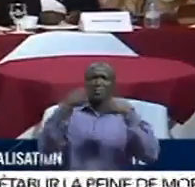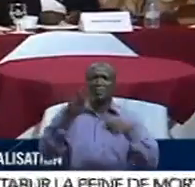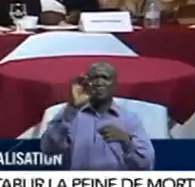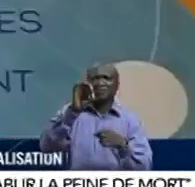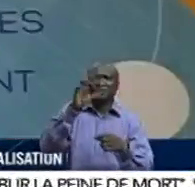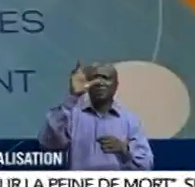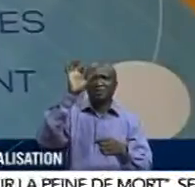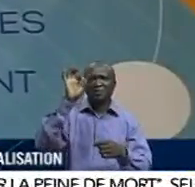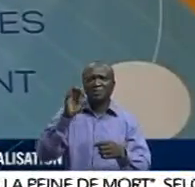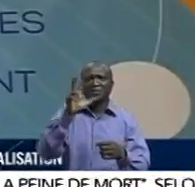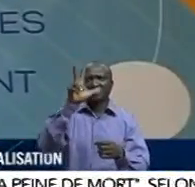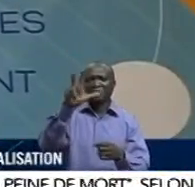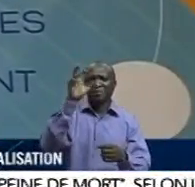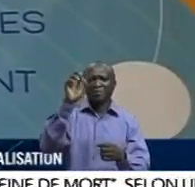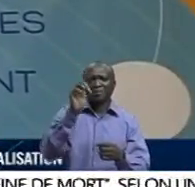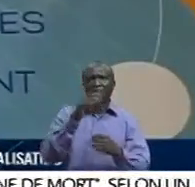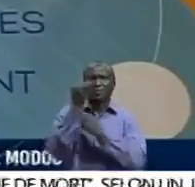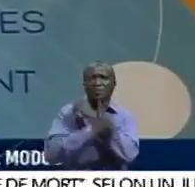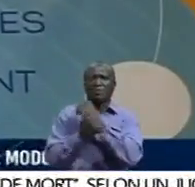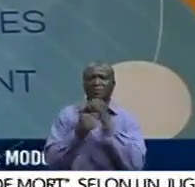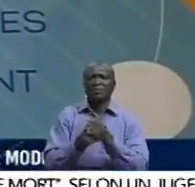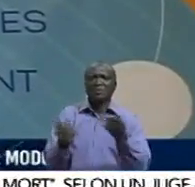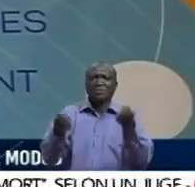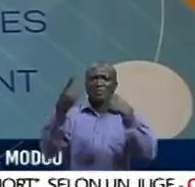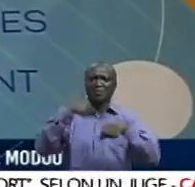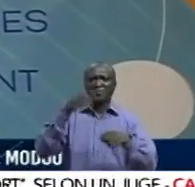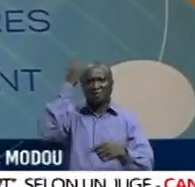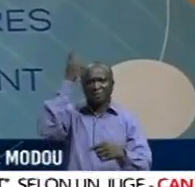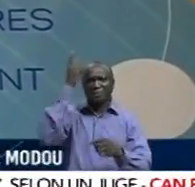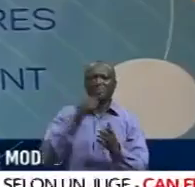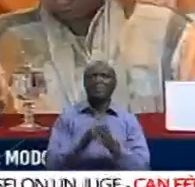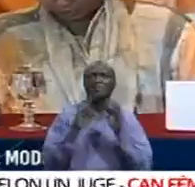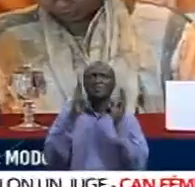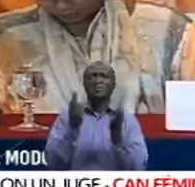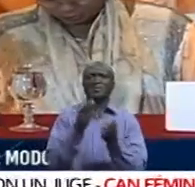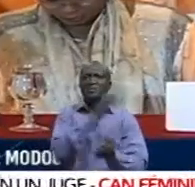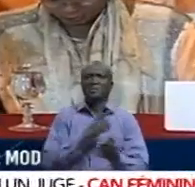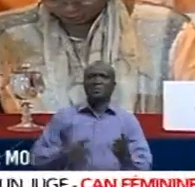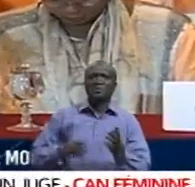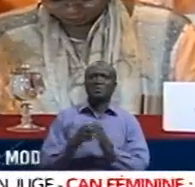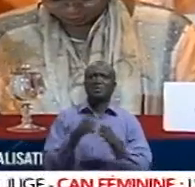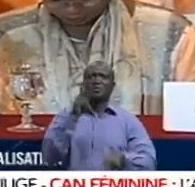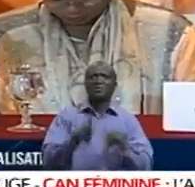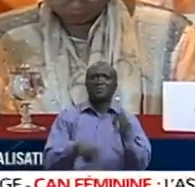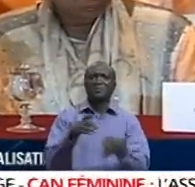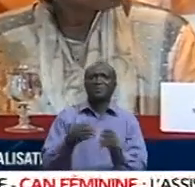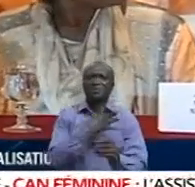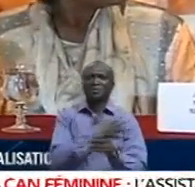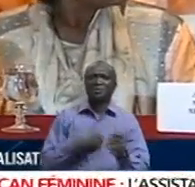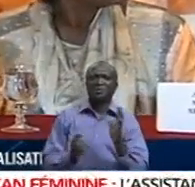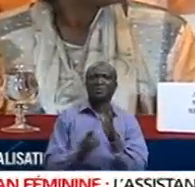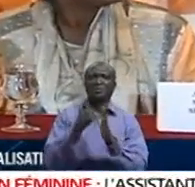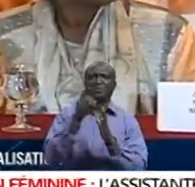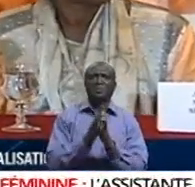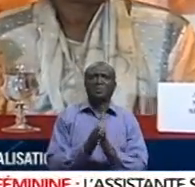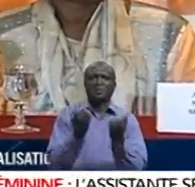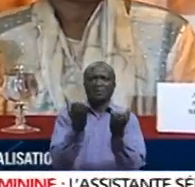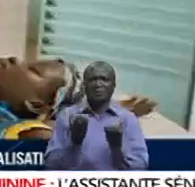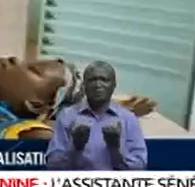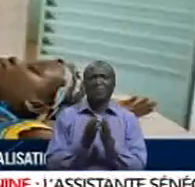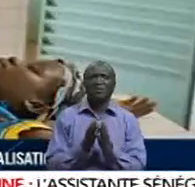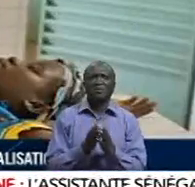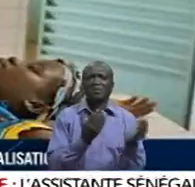pays sont attendus à Dakar pour la conférence internationale du réseau des parlementaires en population et développement il compte mener